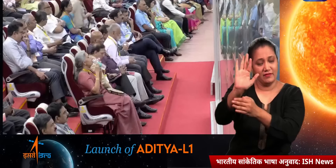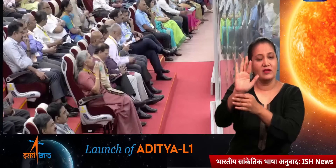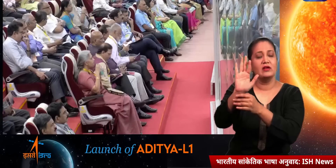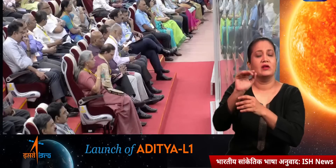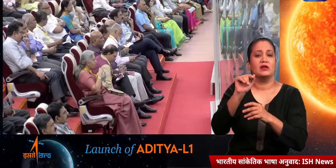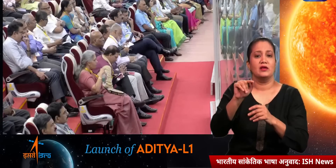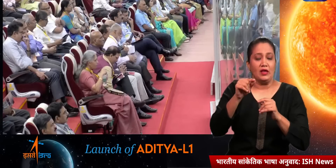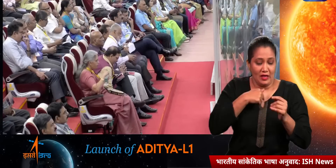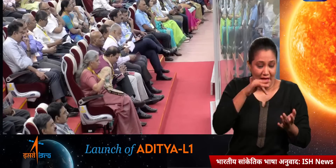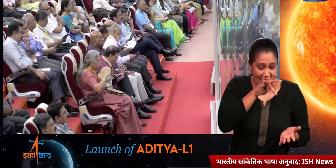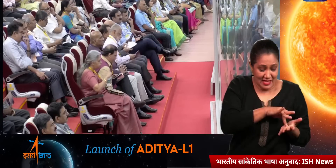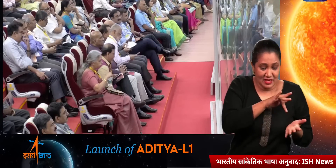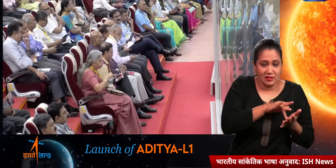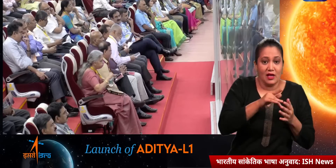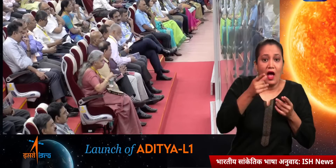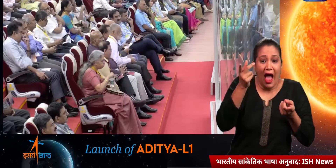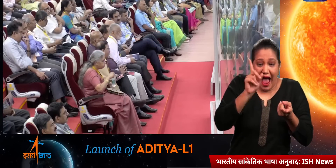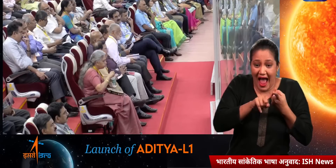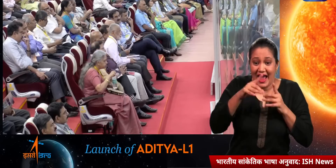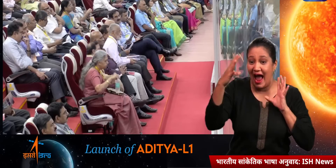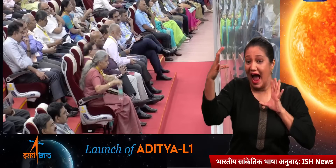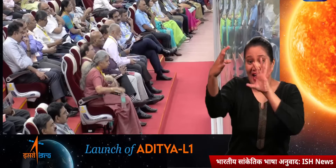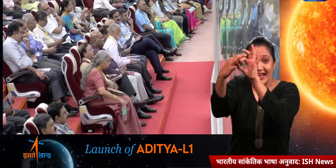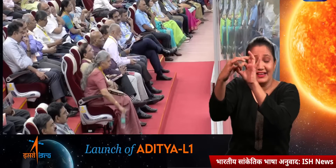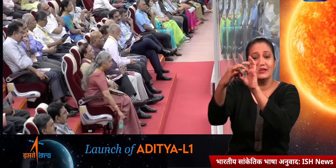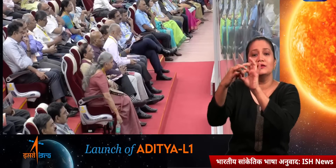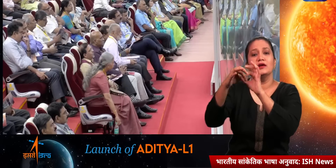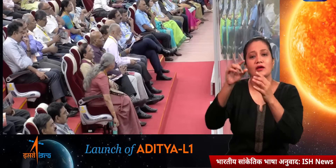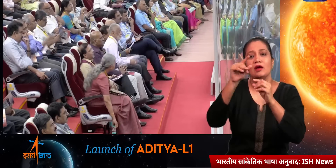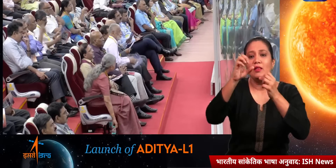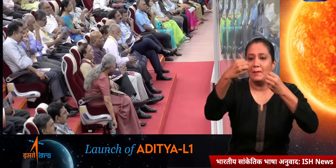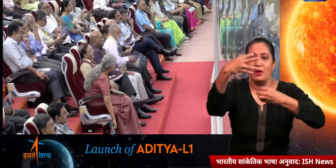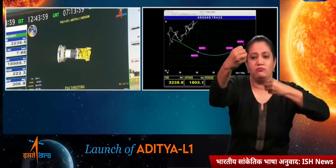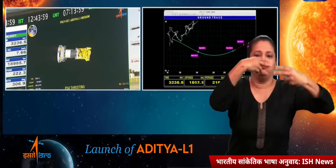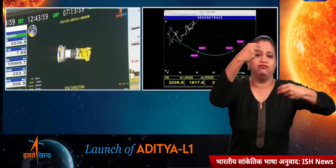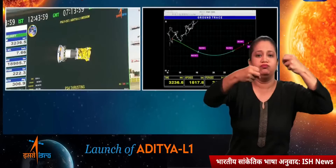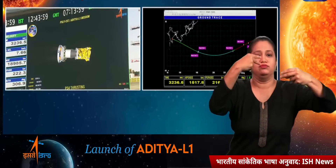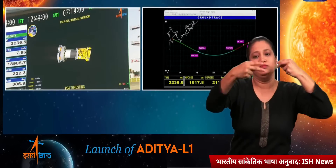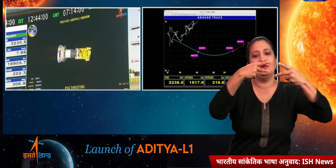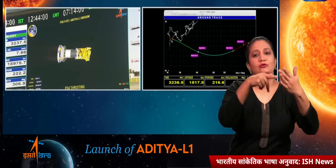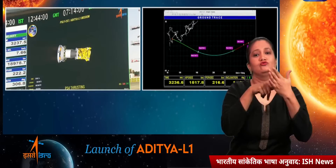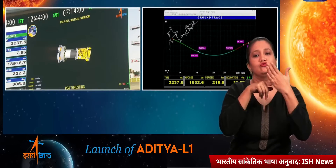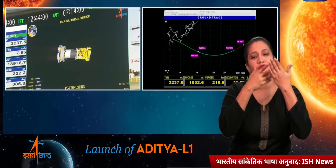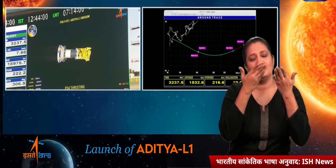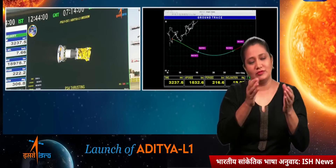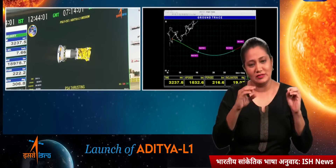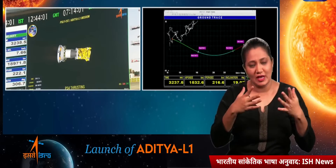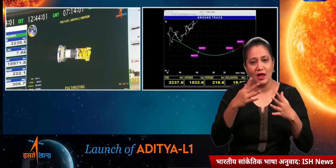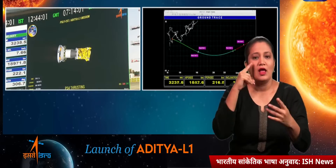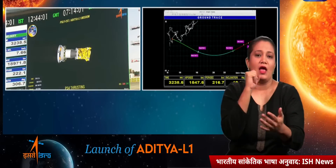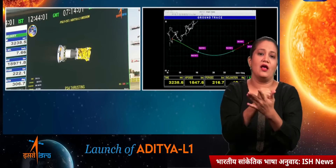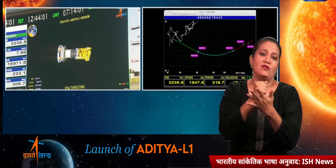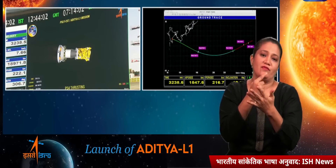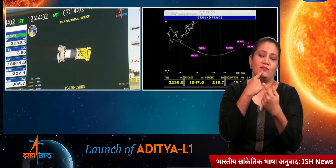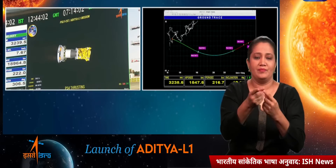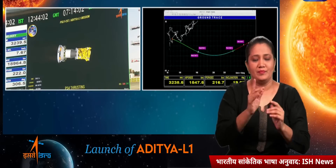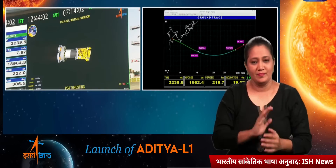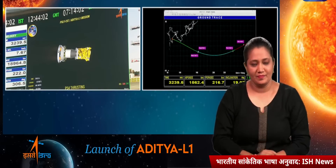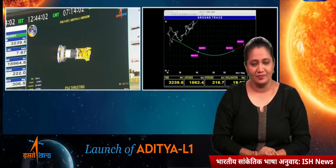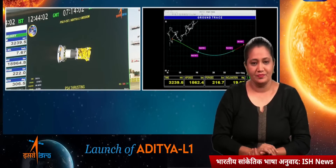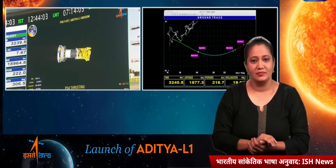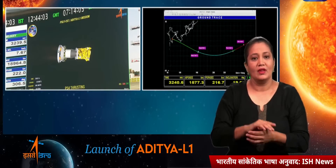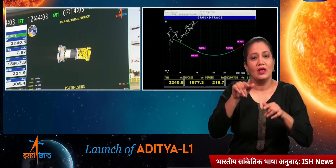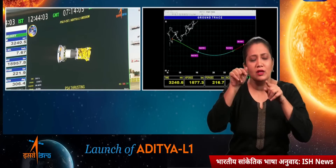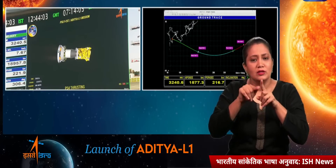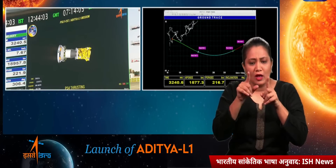हमारे तय ग्राउंड स्टेशन की रेंज में आते हैं तब इन आंकड़ों का प्रसारण होता है और वहां से इनकी पुष्टि की जाती है कि यान इस